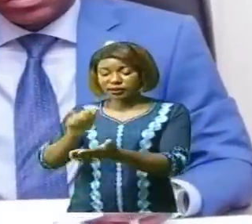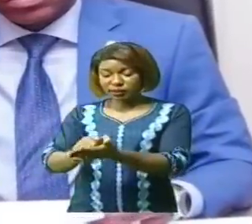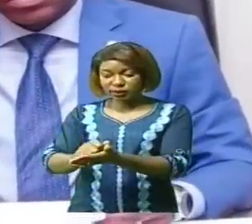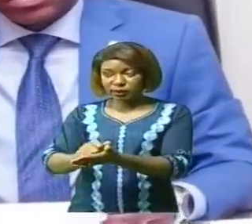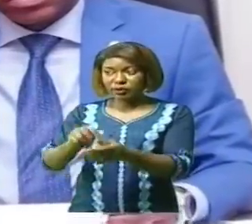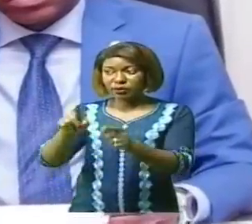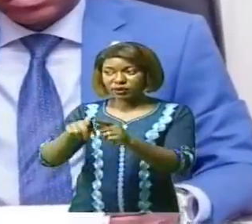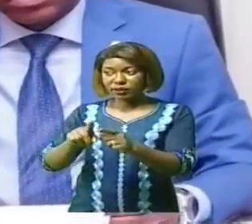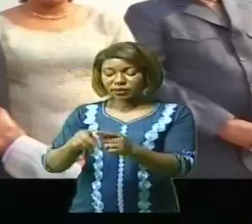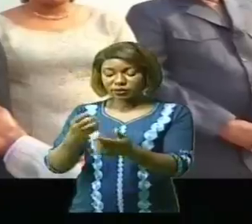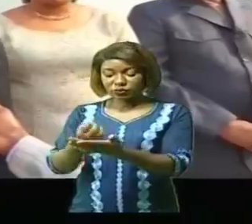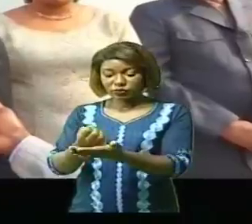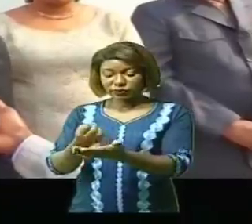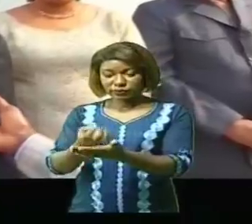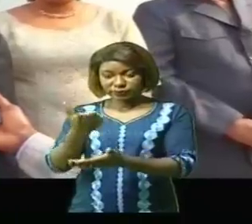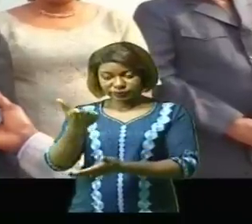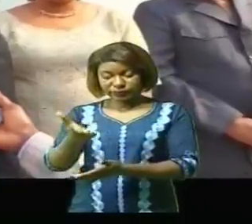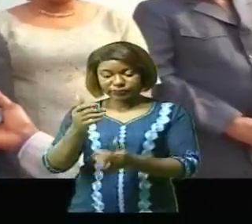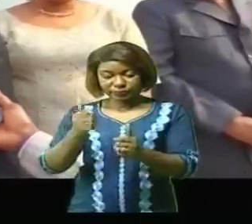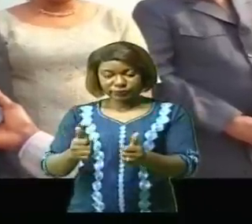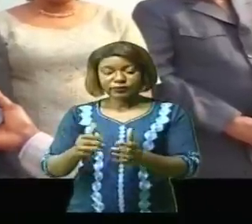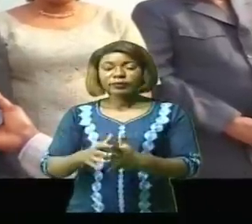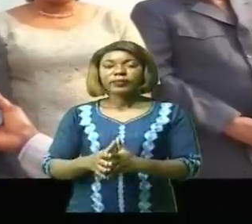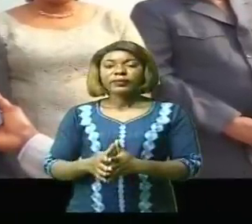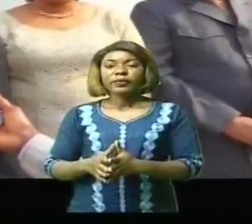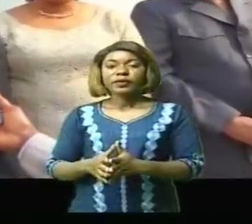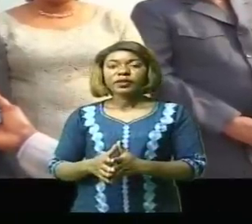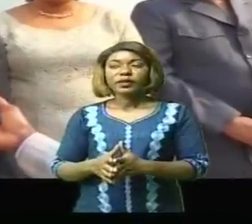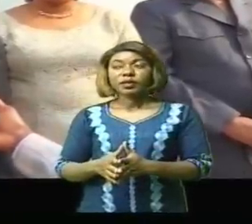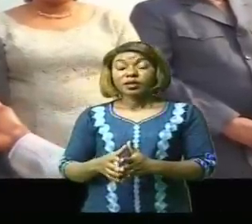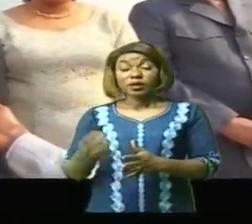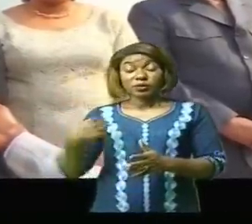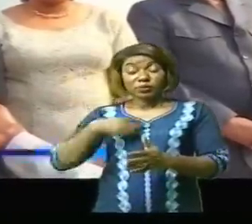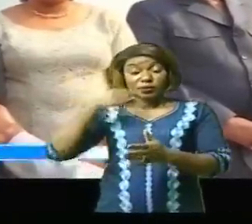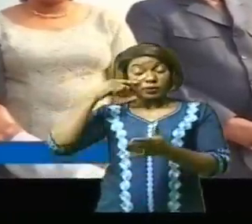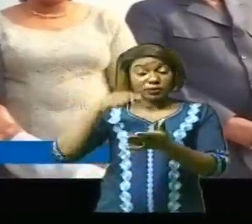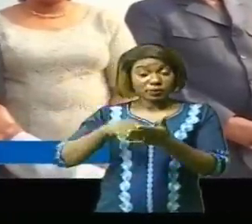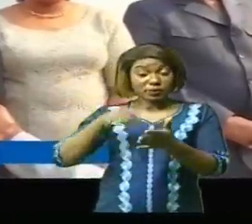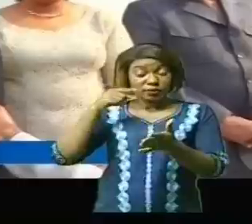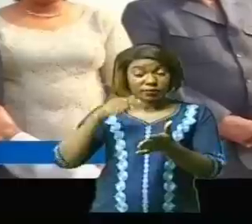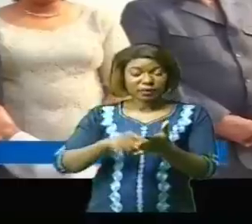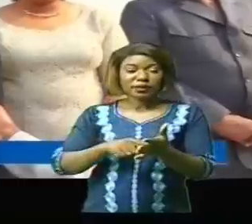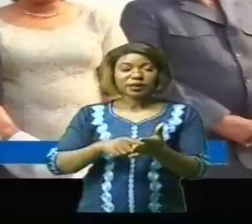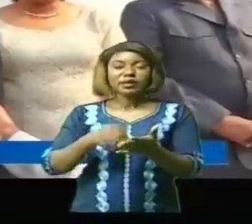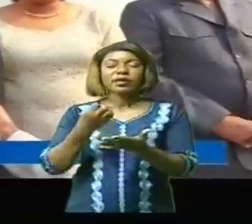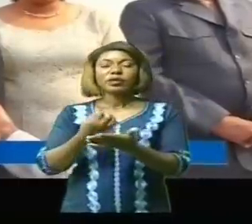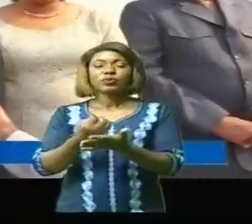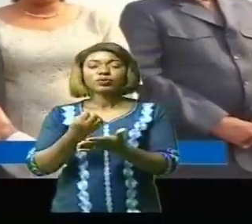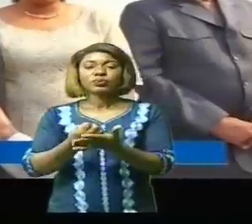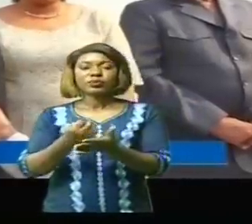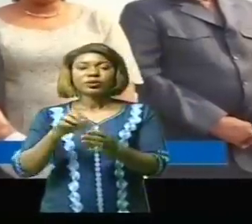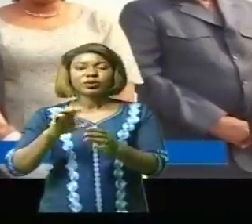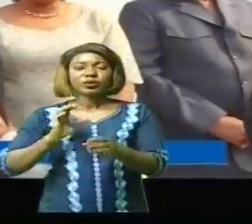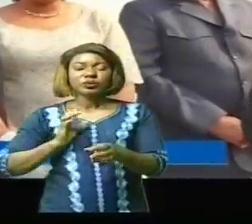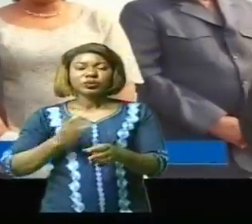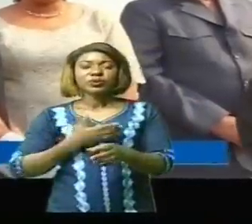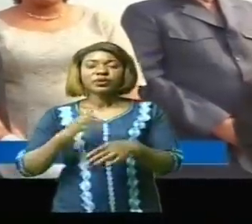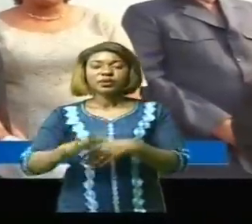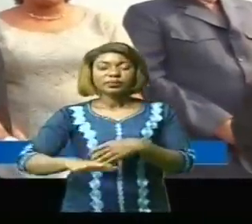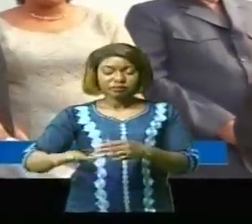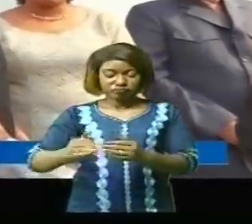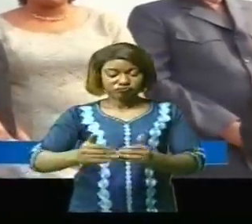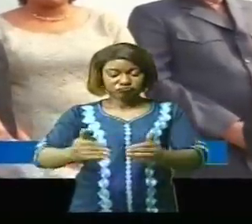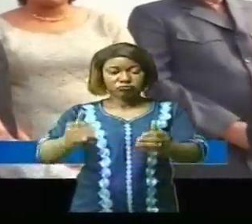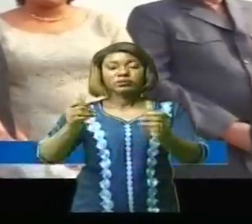contre vents et marées. Nous avons constaté en gros que notre économie reste quand même suffisamment résiliente. Et aujourd'hui, le